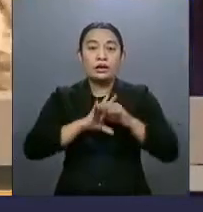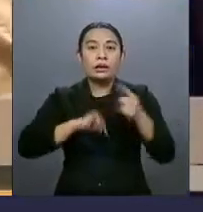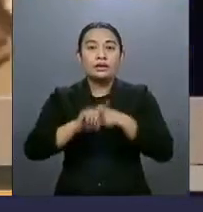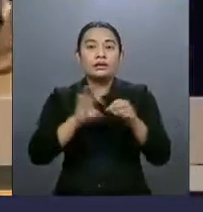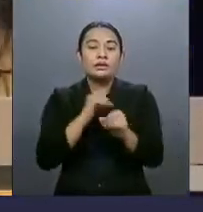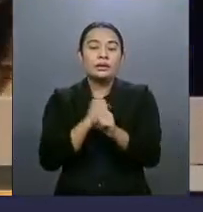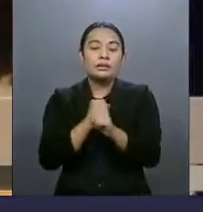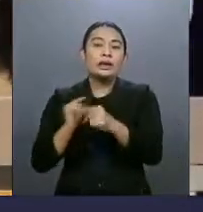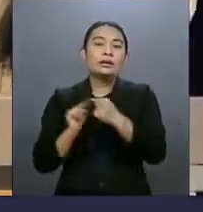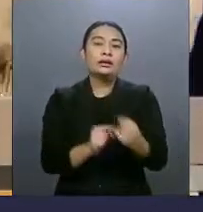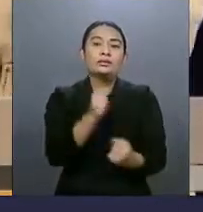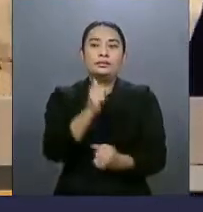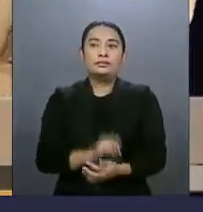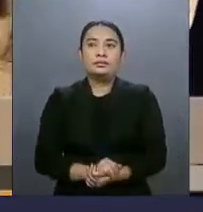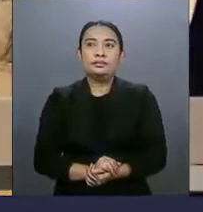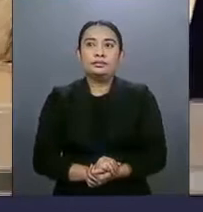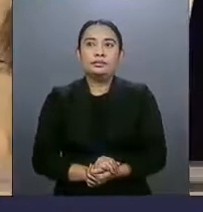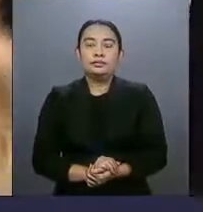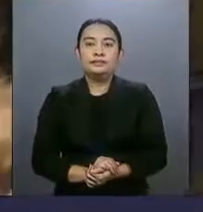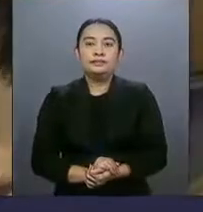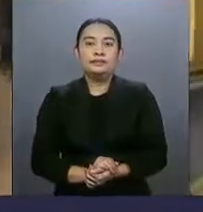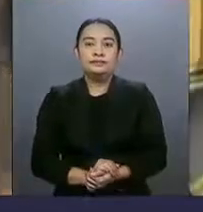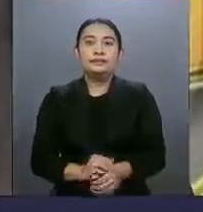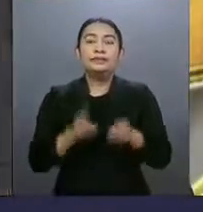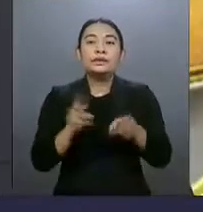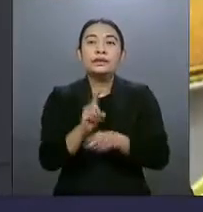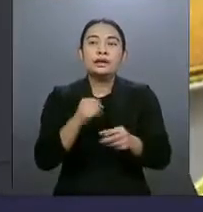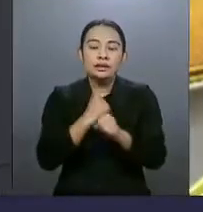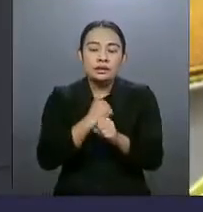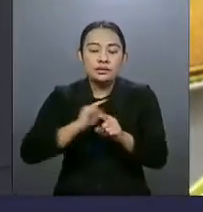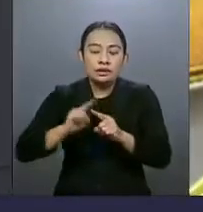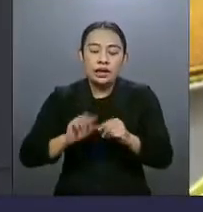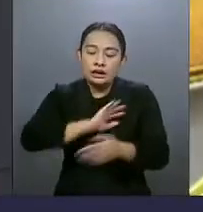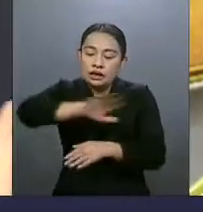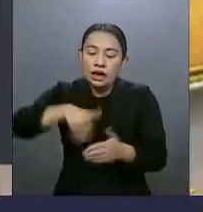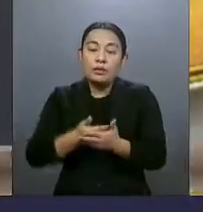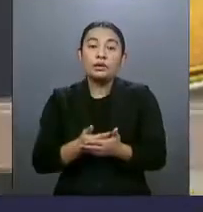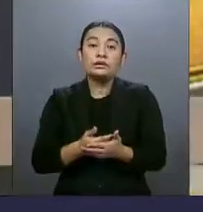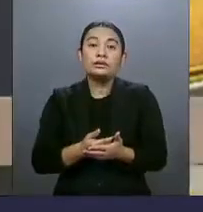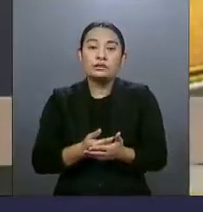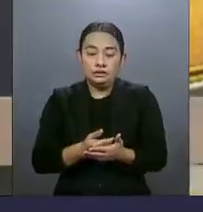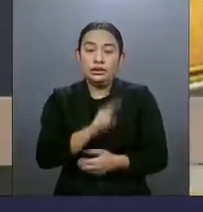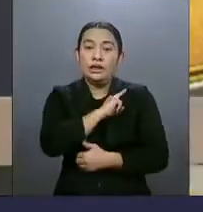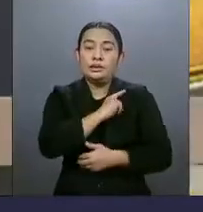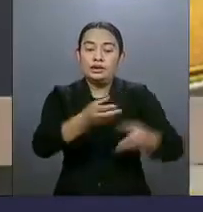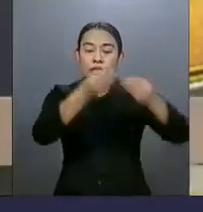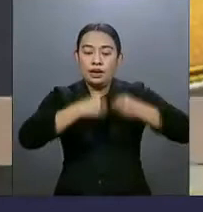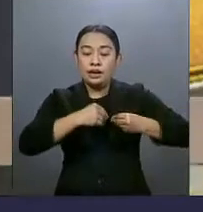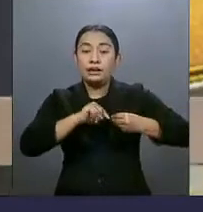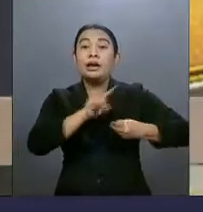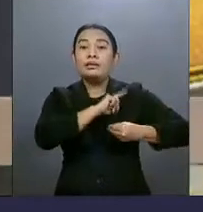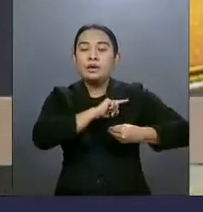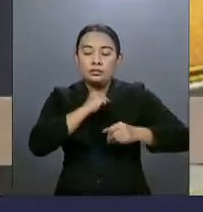ไปได ้วิธีการก็คือทำทุกงานให้ดีที่สุดนะครับทำทุกงานที่ได้รับหน้าที่ได้รับมอบหมายมา